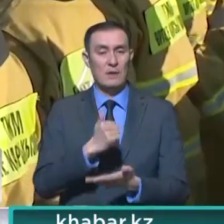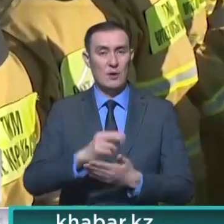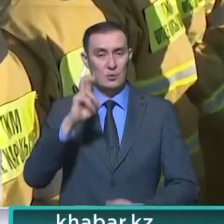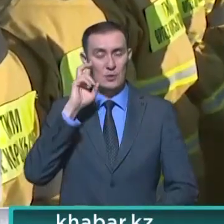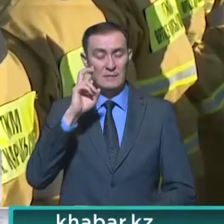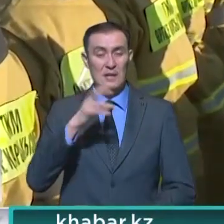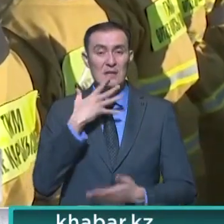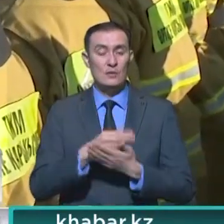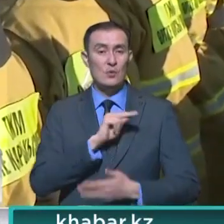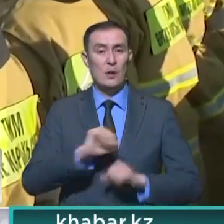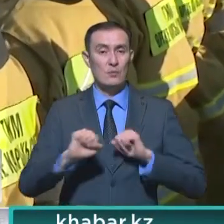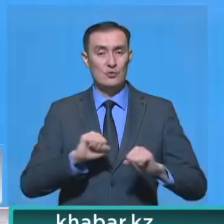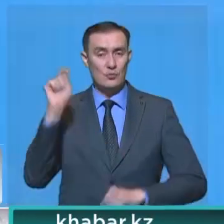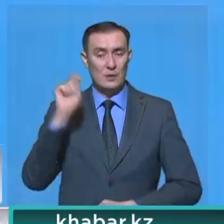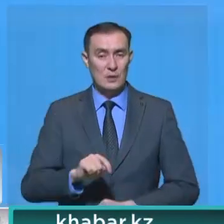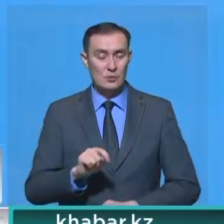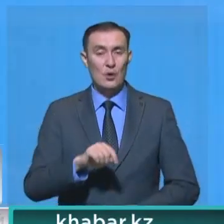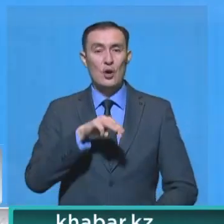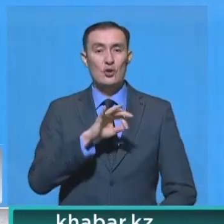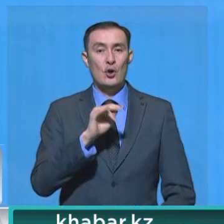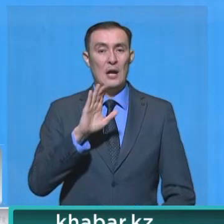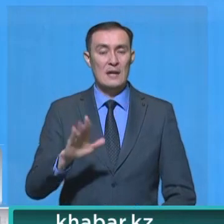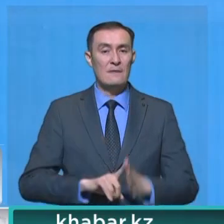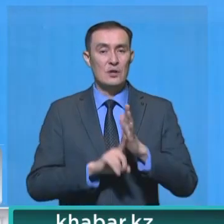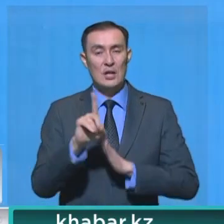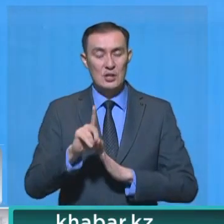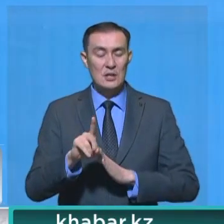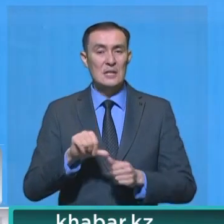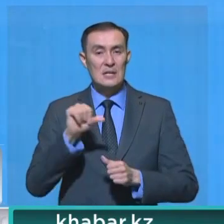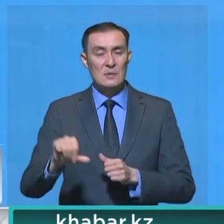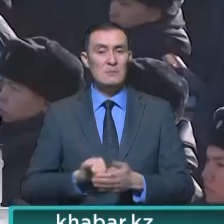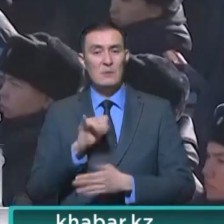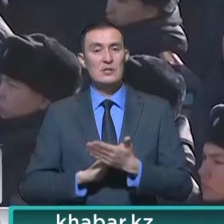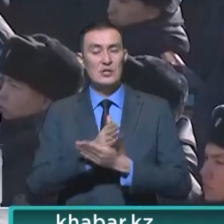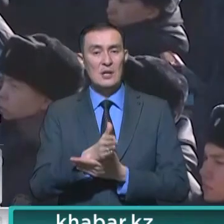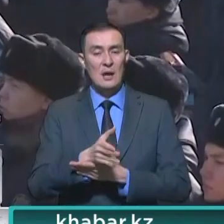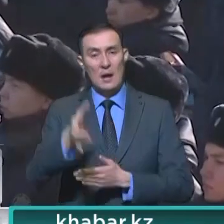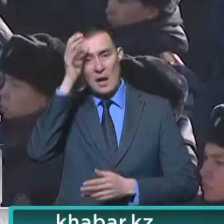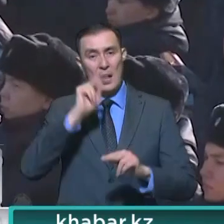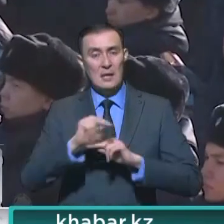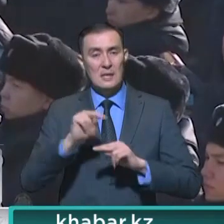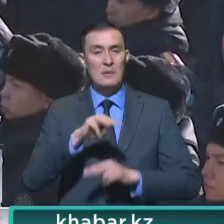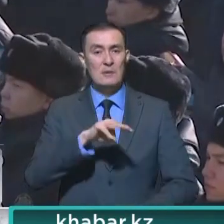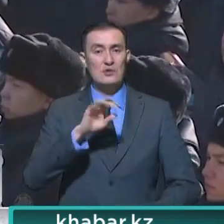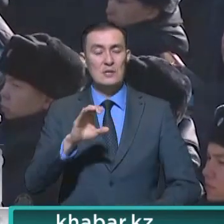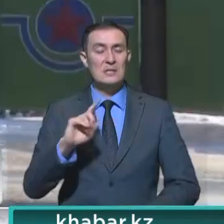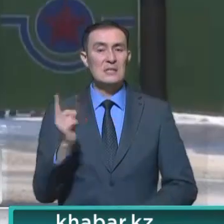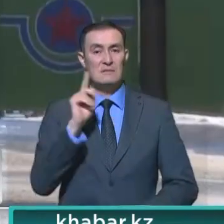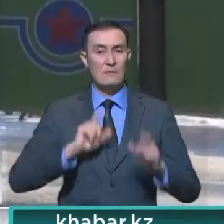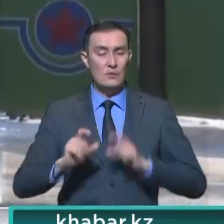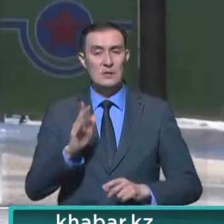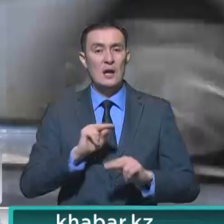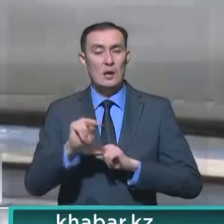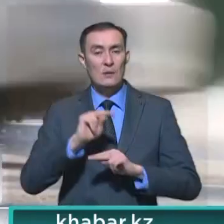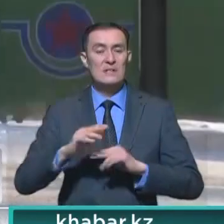государства. Свою рабочую поездку в регион Касым-Жомарт Токаев начал как раз-таки с посещения Академии МЧС. Это единственный вуз в стране, где